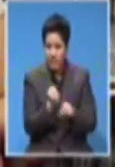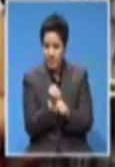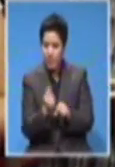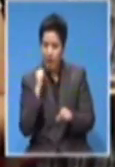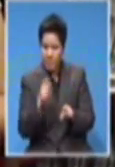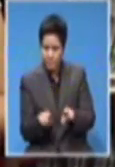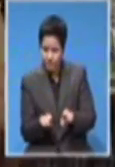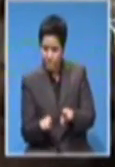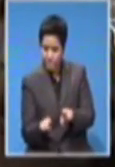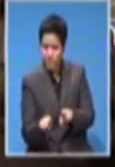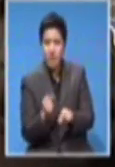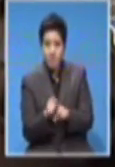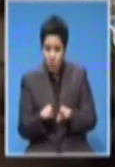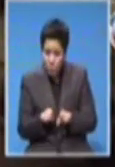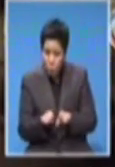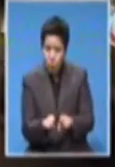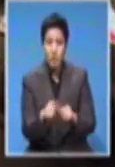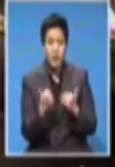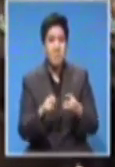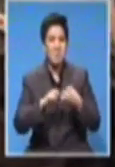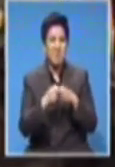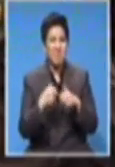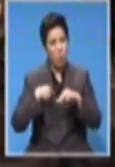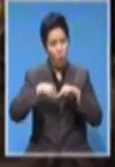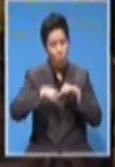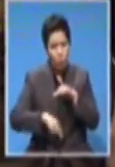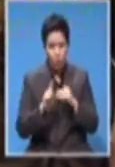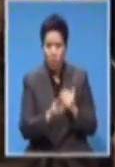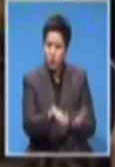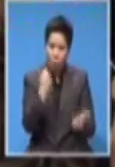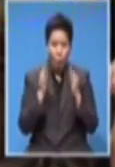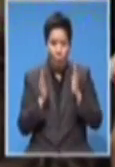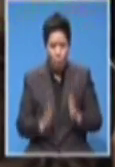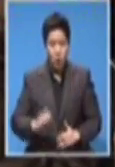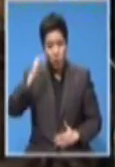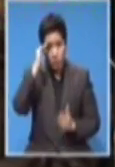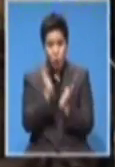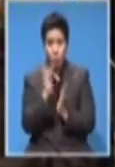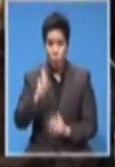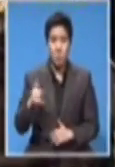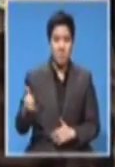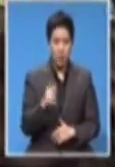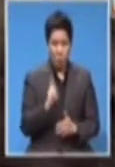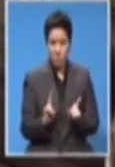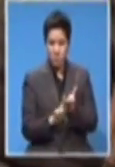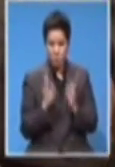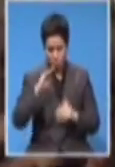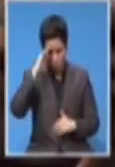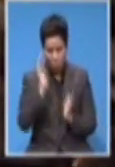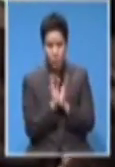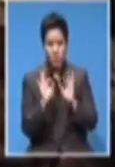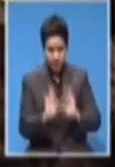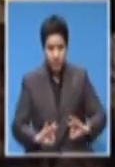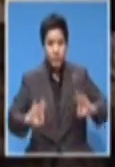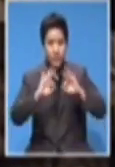ผมนะทำงานเพราะวันนี้ปัญหามันเยอะแยะก็ต้องรื้อต้องใช้คนใช้ตำรวจวันนี้ก็มีประสิทธิภาพมากขึ้นนะอันนี้แหละคือผ